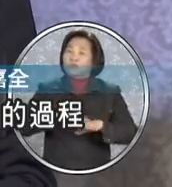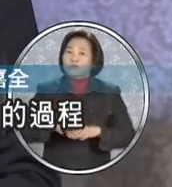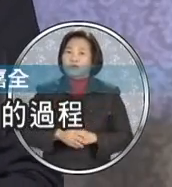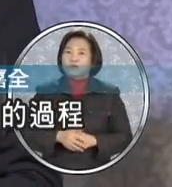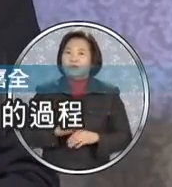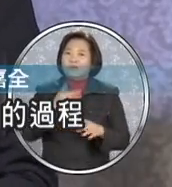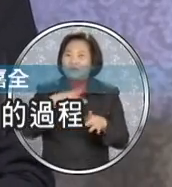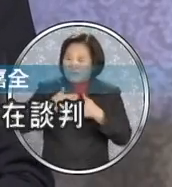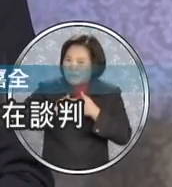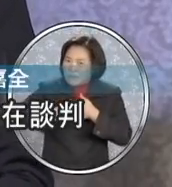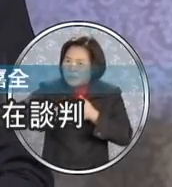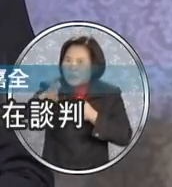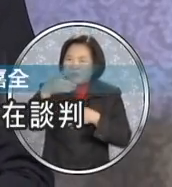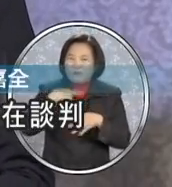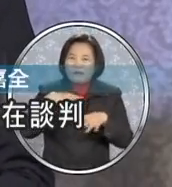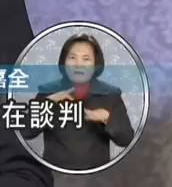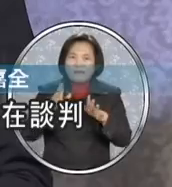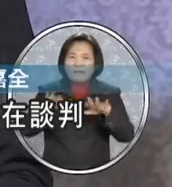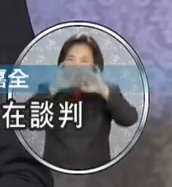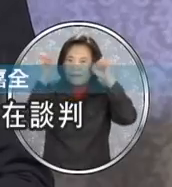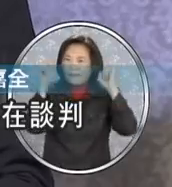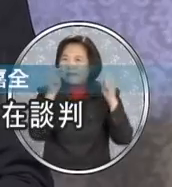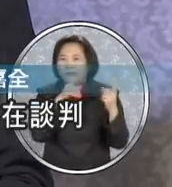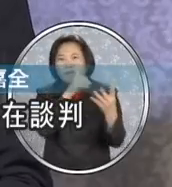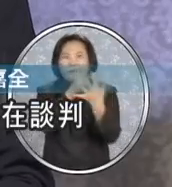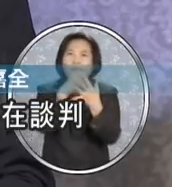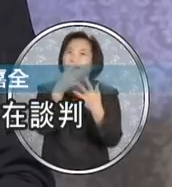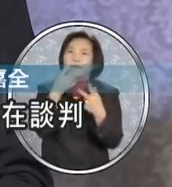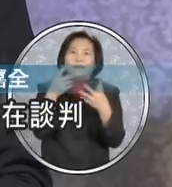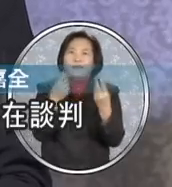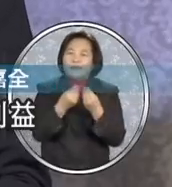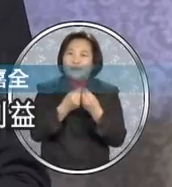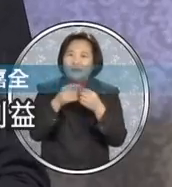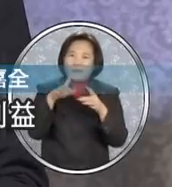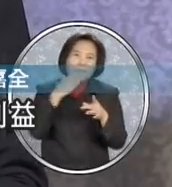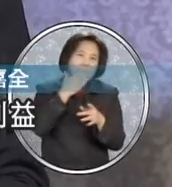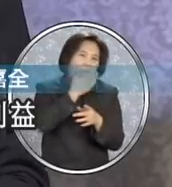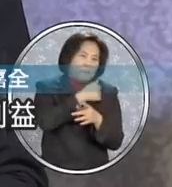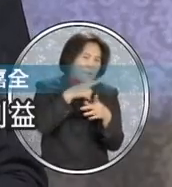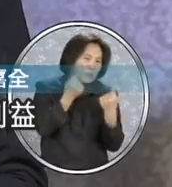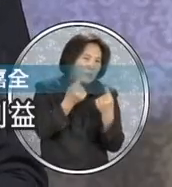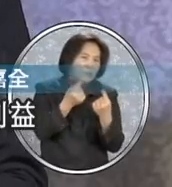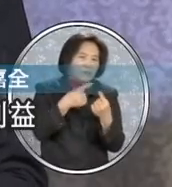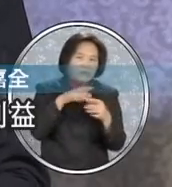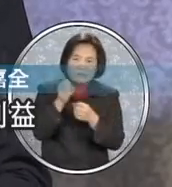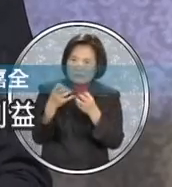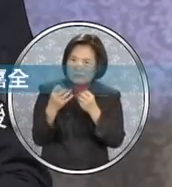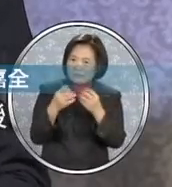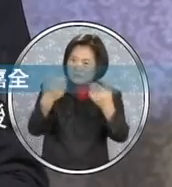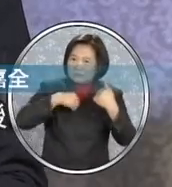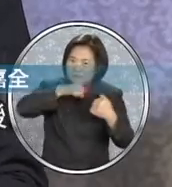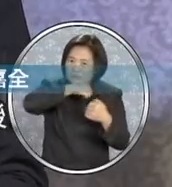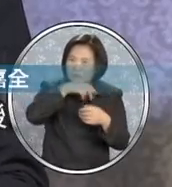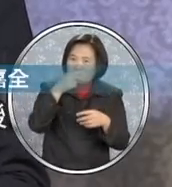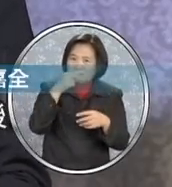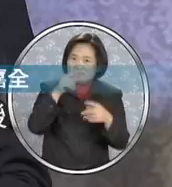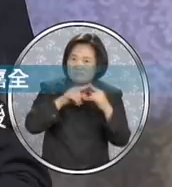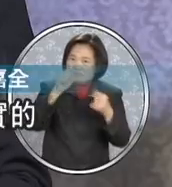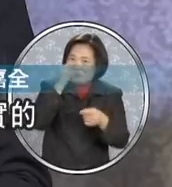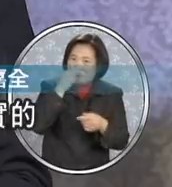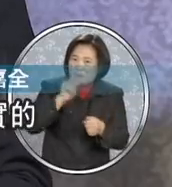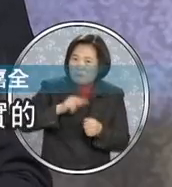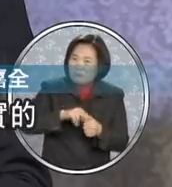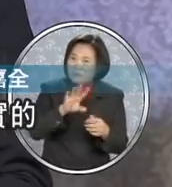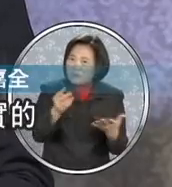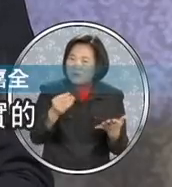它的过程有一些不透明，有没有在谈判损及台湾人民的利益？民进党执政之后，我们当